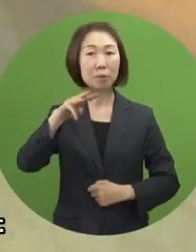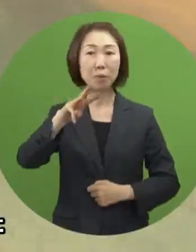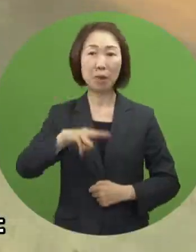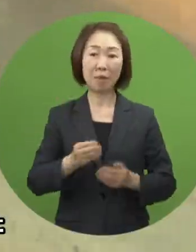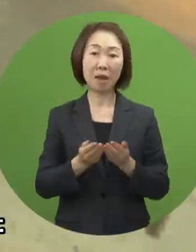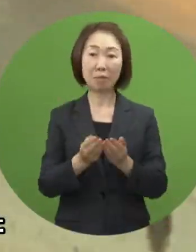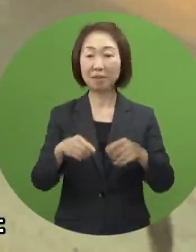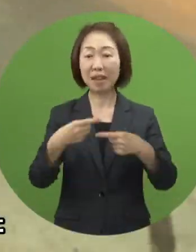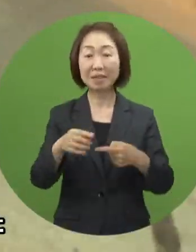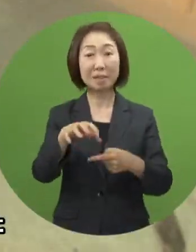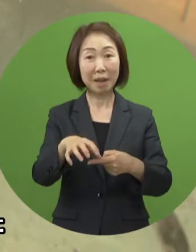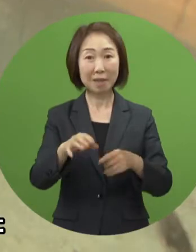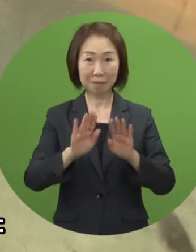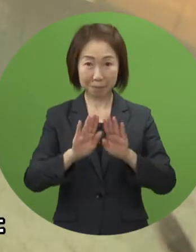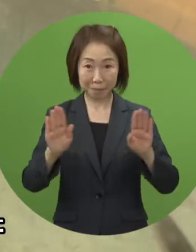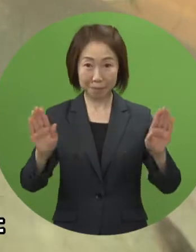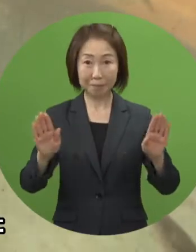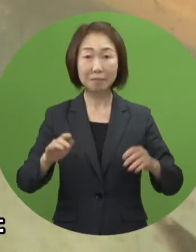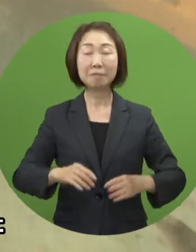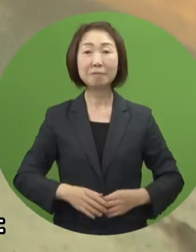川船入り場で行われました。